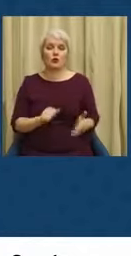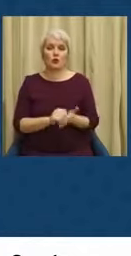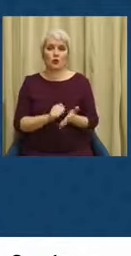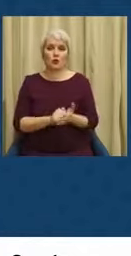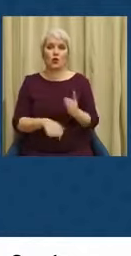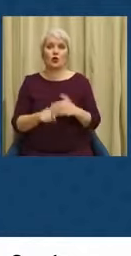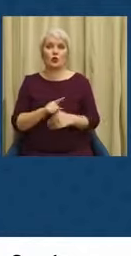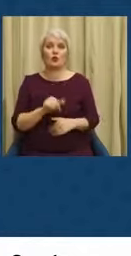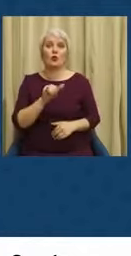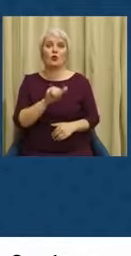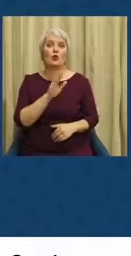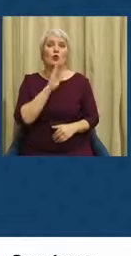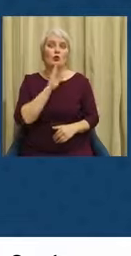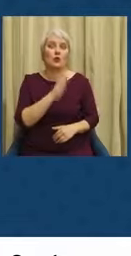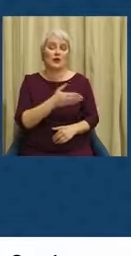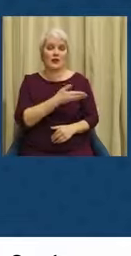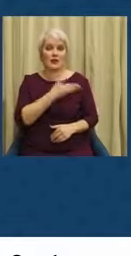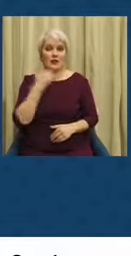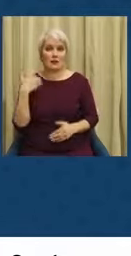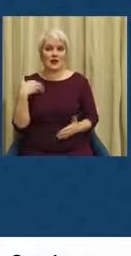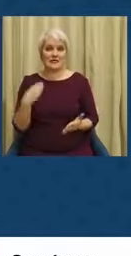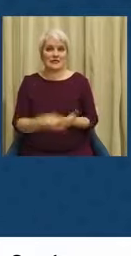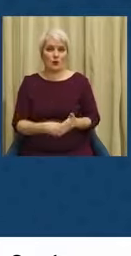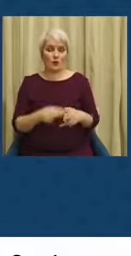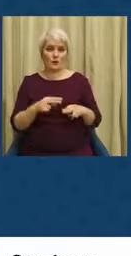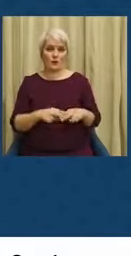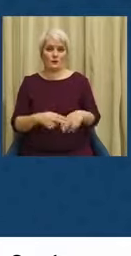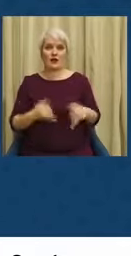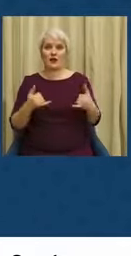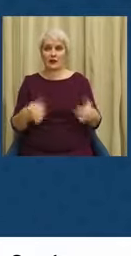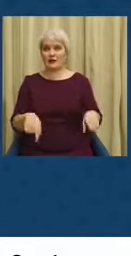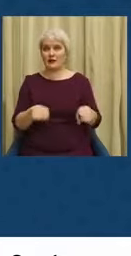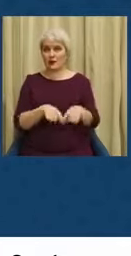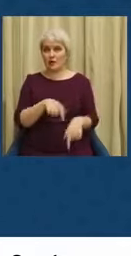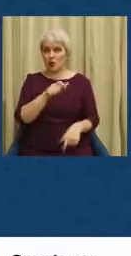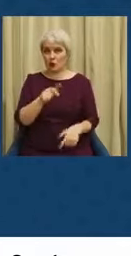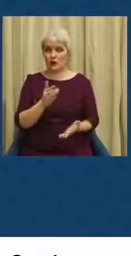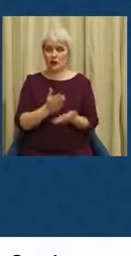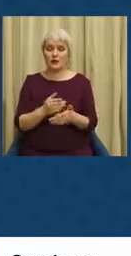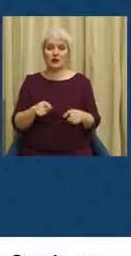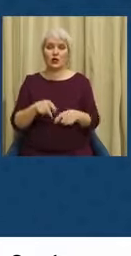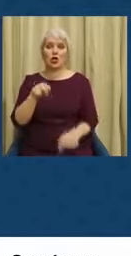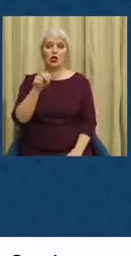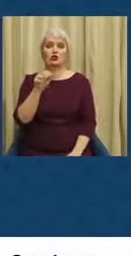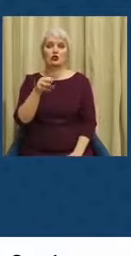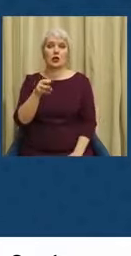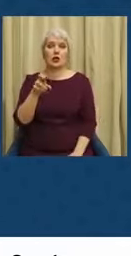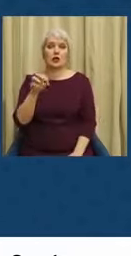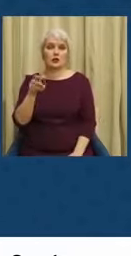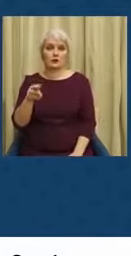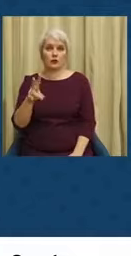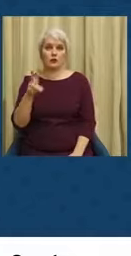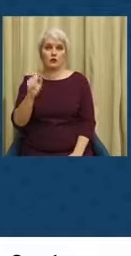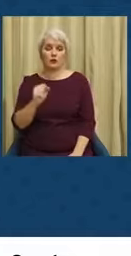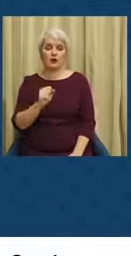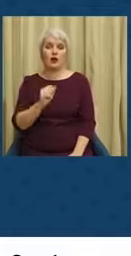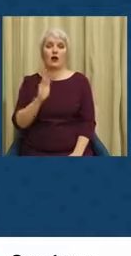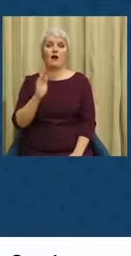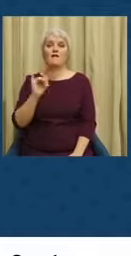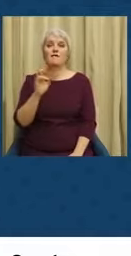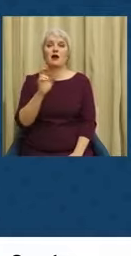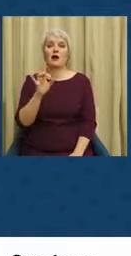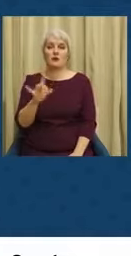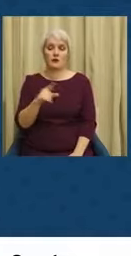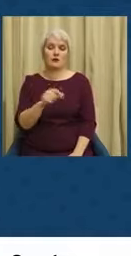тому що в них немає свого паспорта. Так от для таких людей існує такий чат-бот, він на Вайбері,